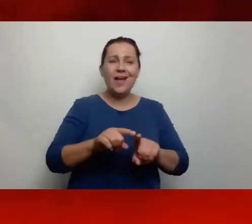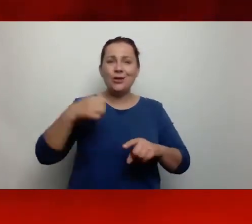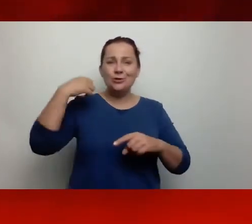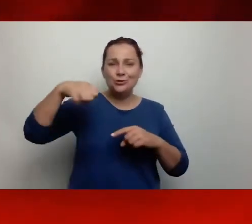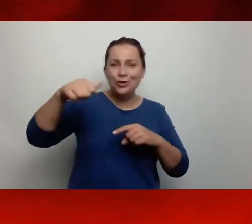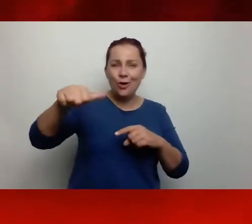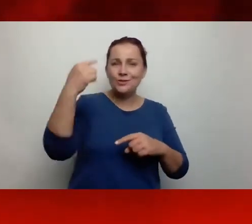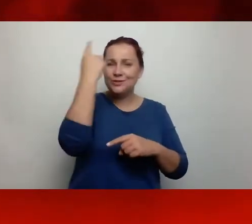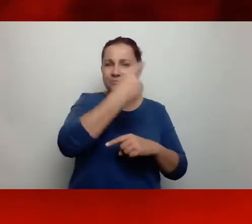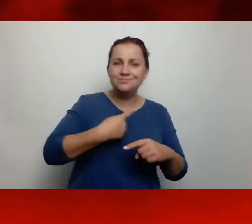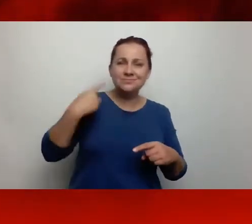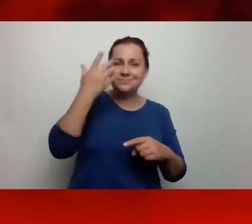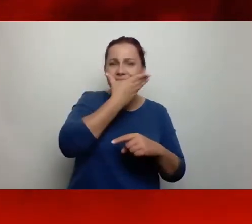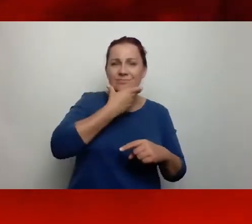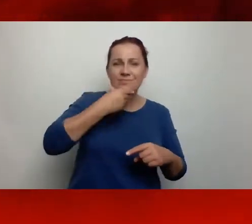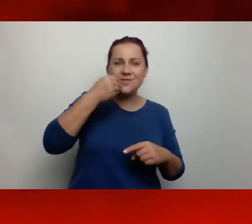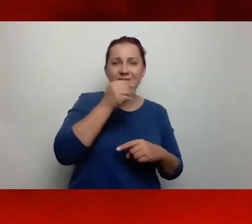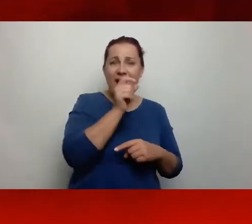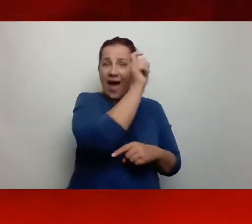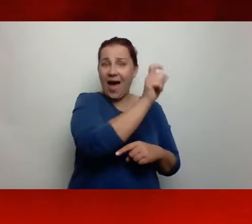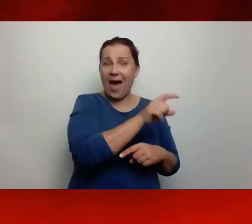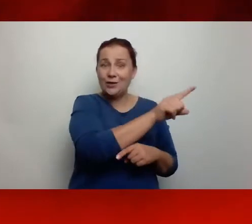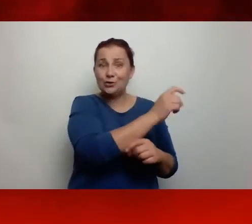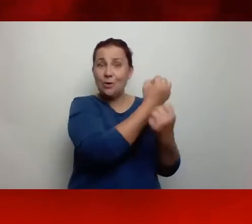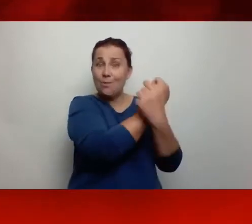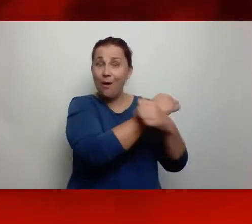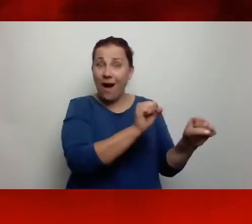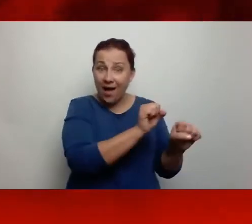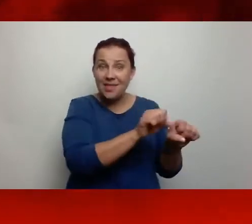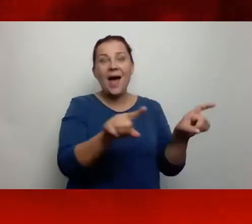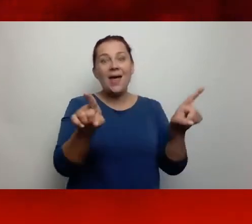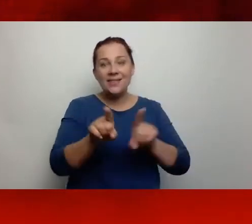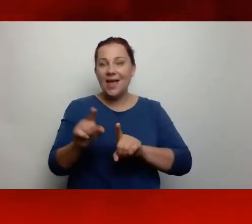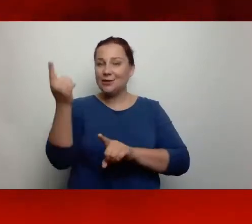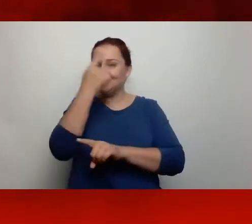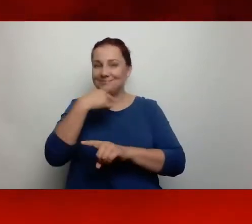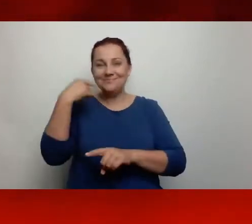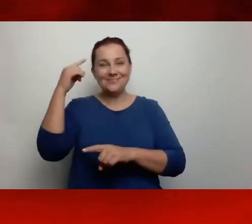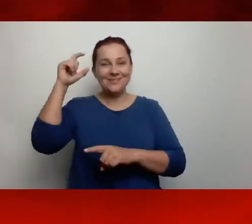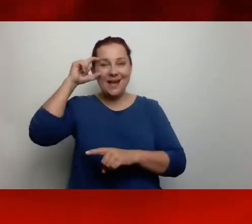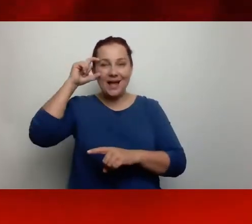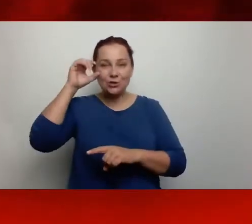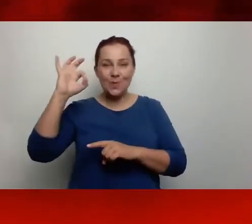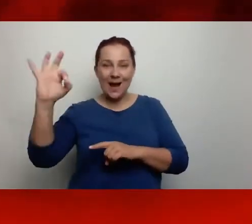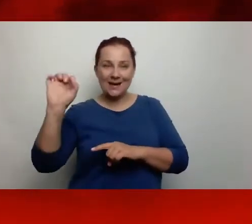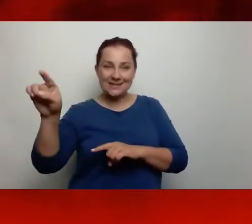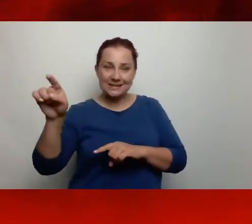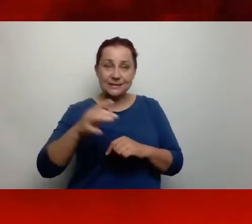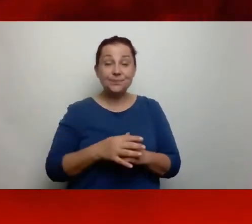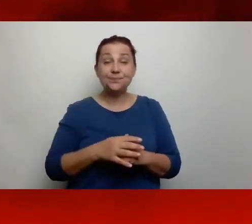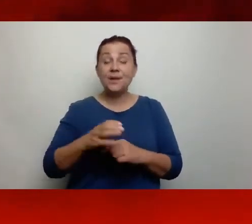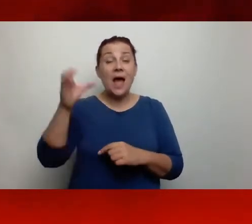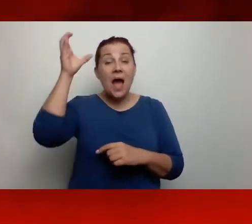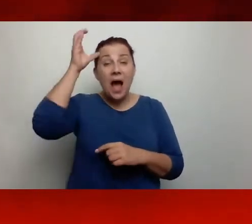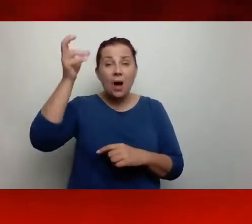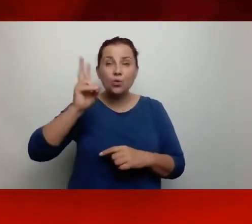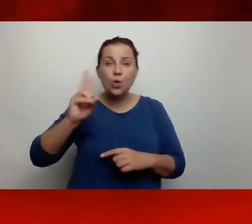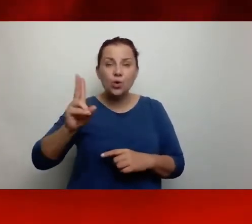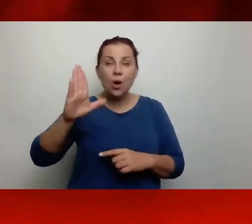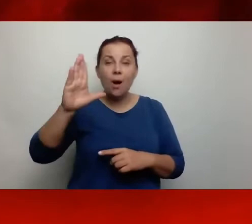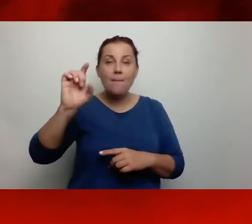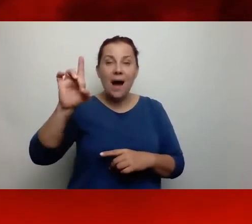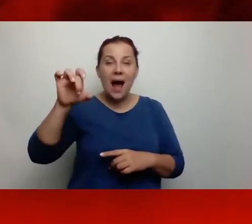bohaterów poszczególnych odcinków, ale zawsze obok tę samą twarz Jacka Kaczmarskiego. Jej autorem jest Krzysztof